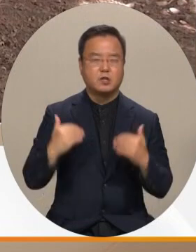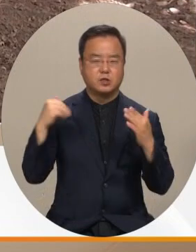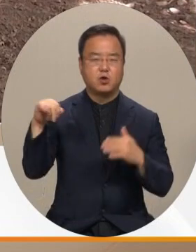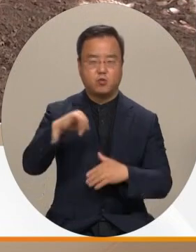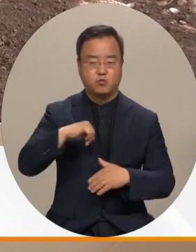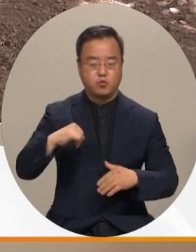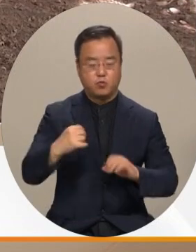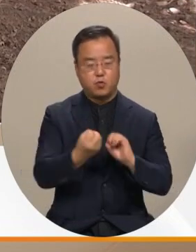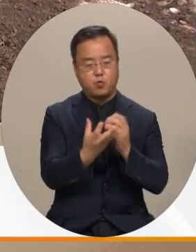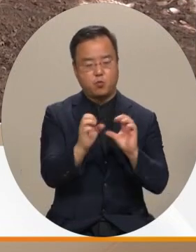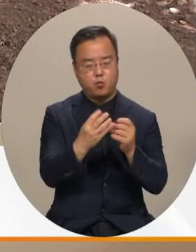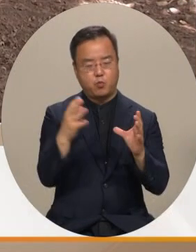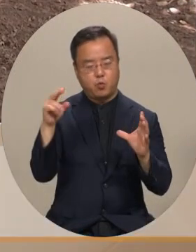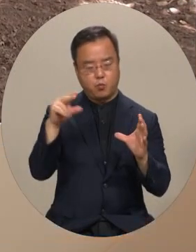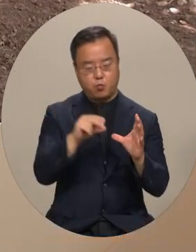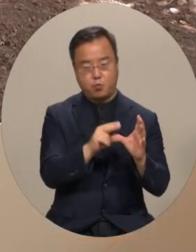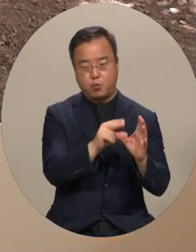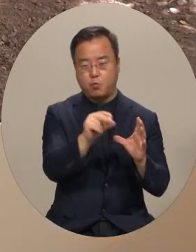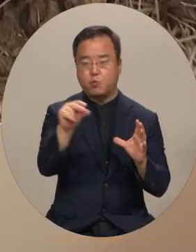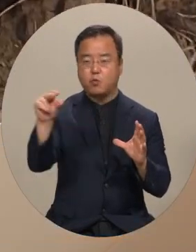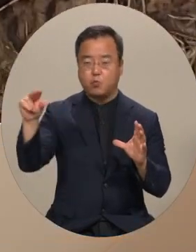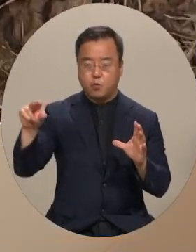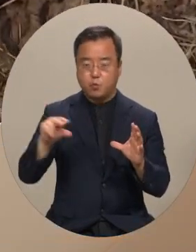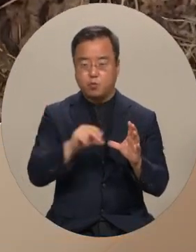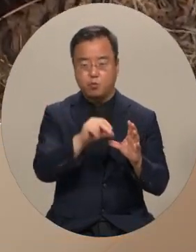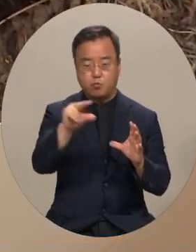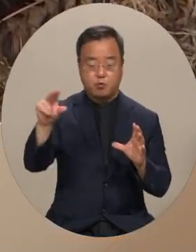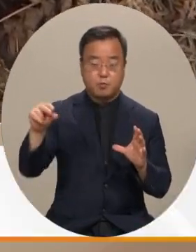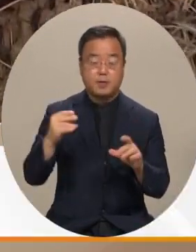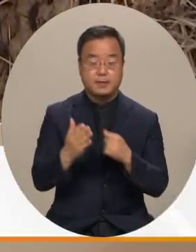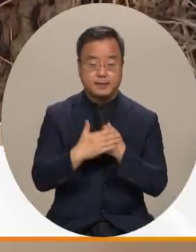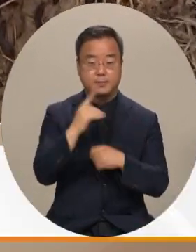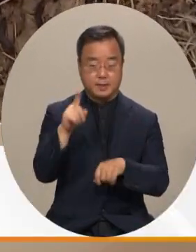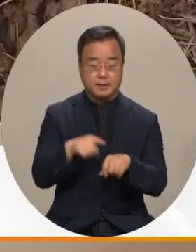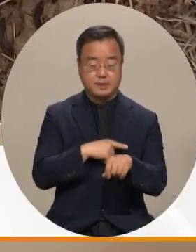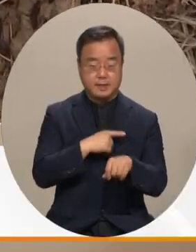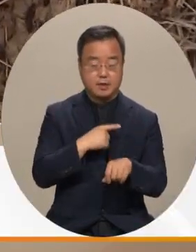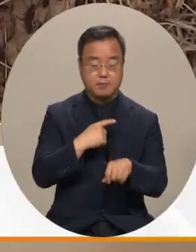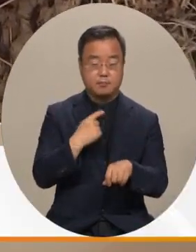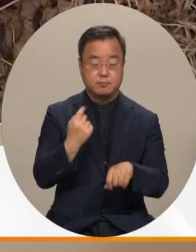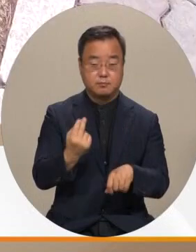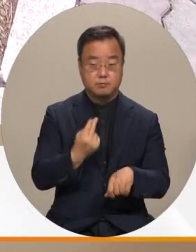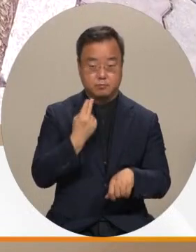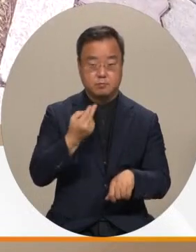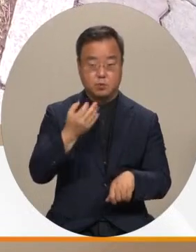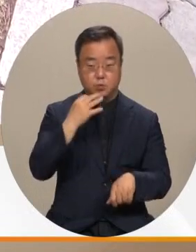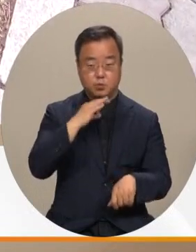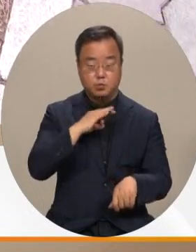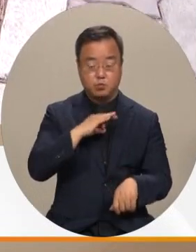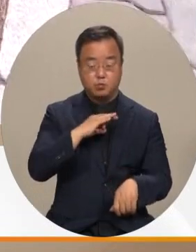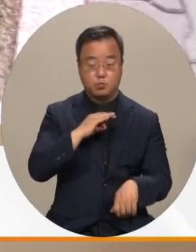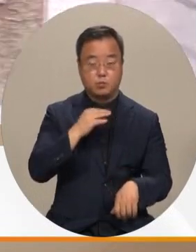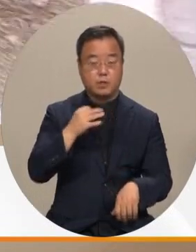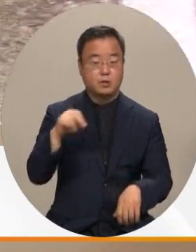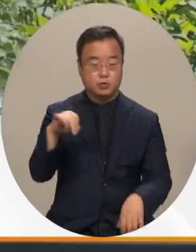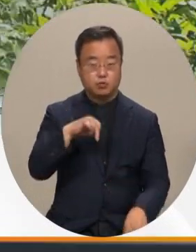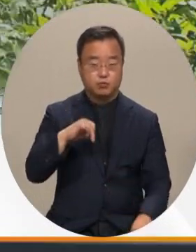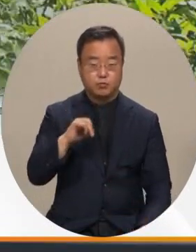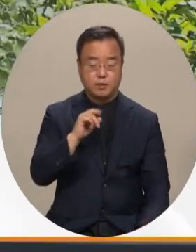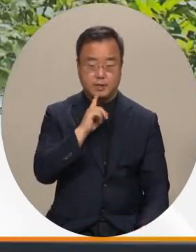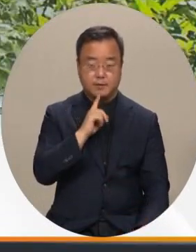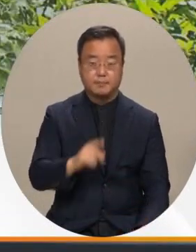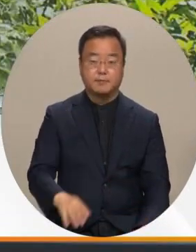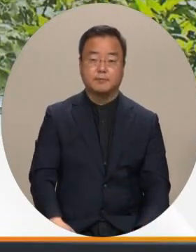매개자의 역할을 하고 있어서 저희가 자연 생태계에서는 2층으로 이렇게 알려져 있습니다네 그런데이